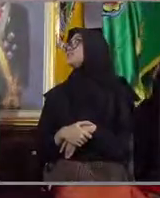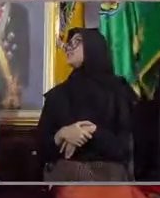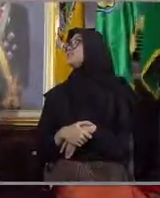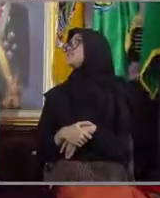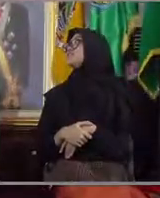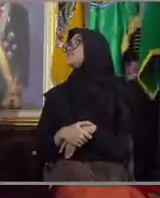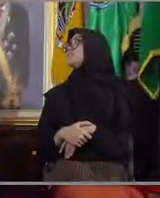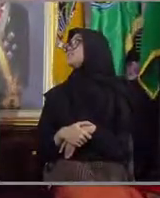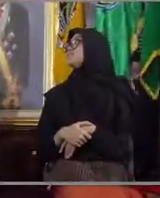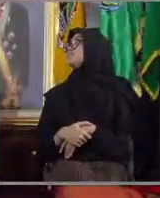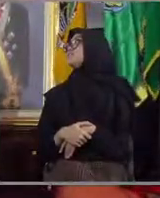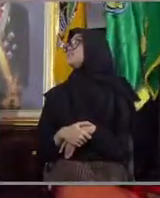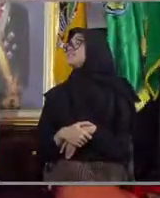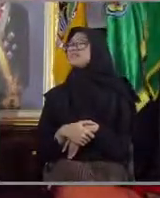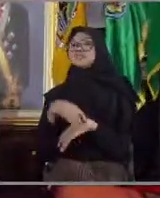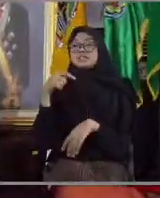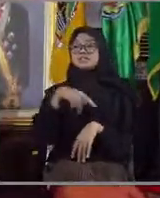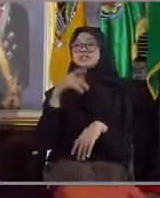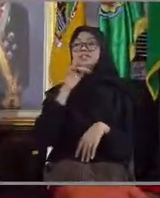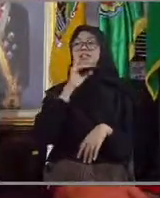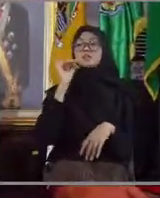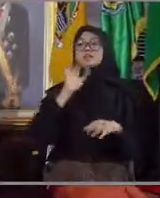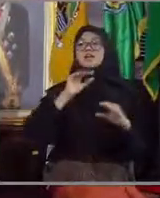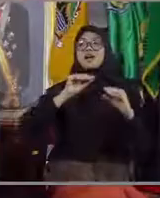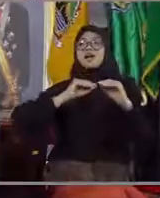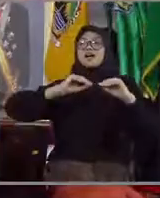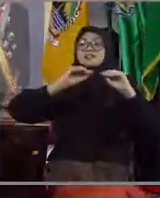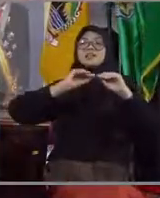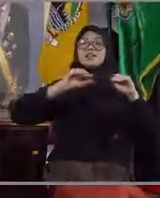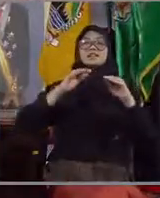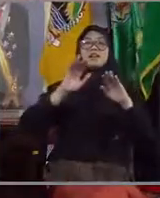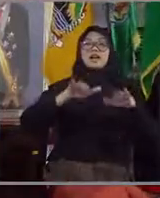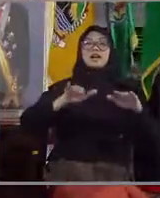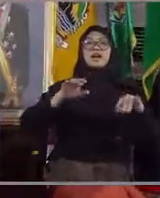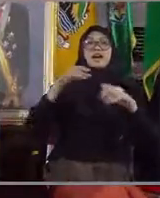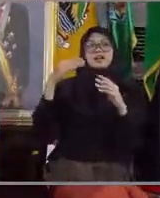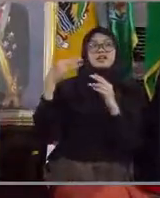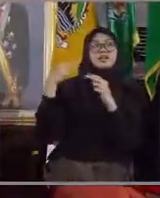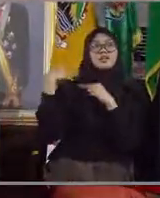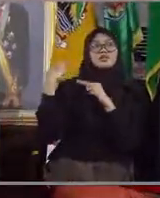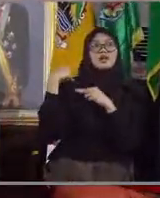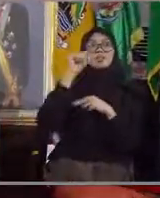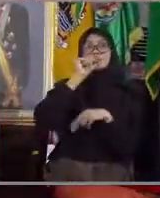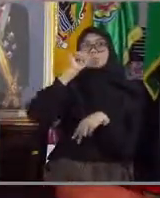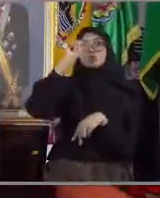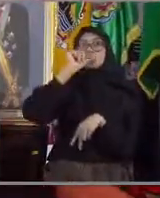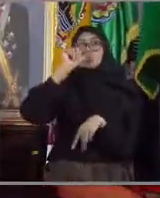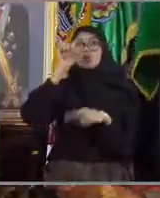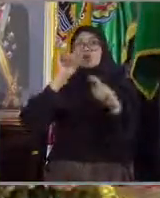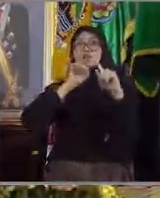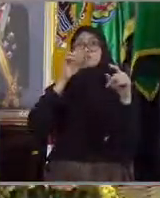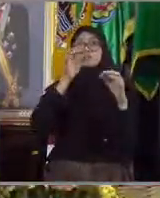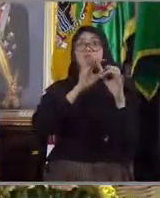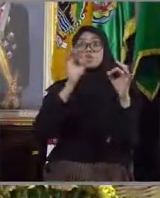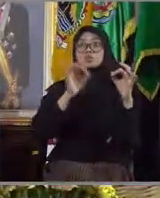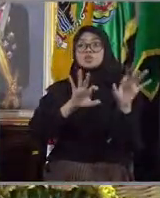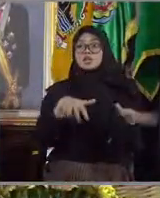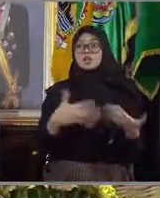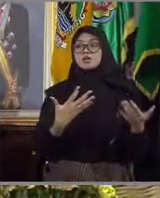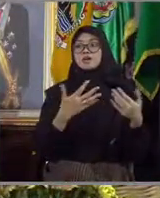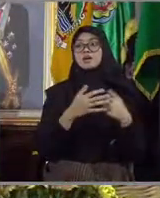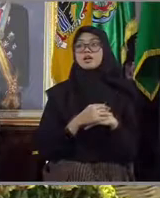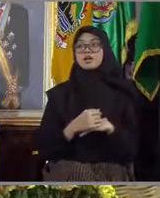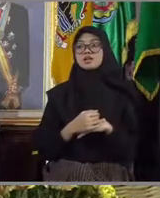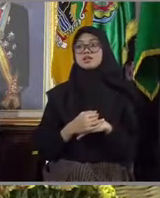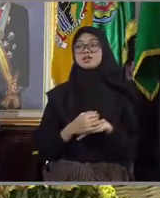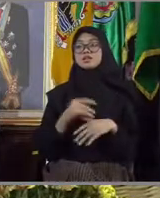Bapak Ibu, begini biar kita mengajari anak kita bertanggung jawab atas yang diusulkan. Tapi dikasih solusi karena kita dampingin, nomor